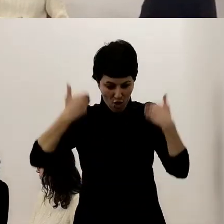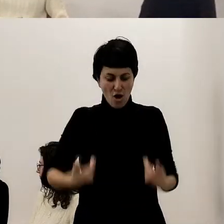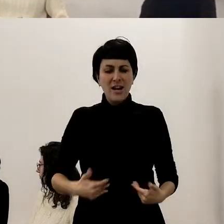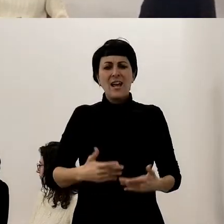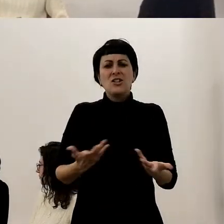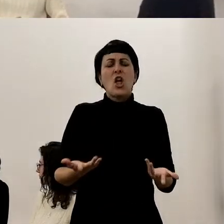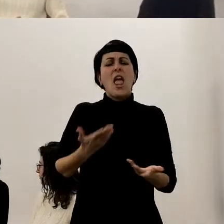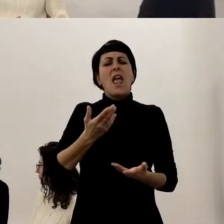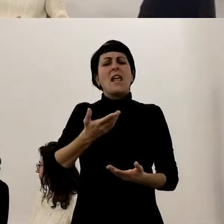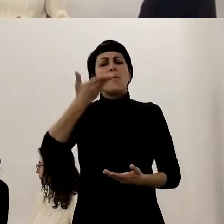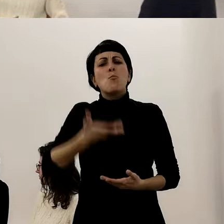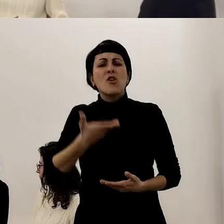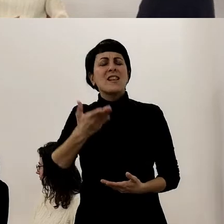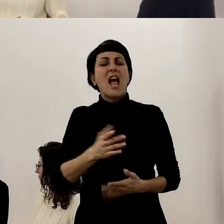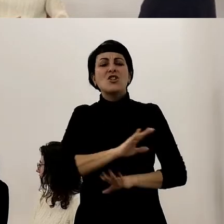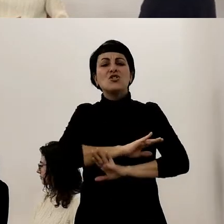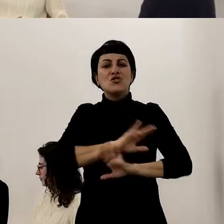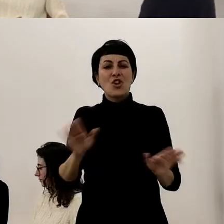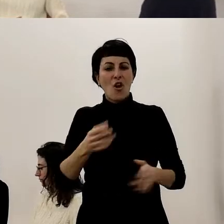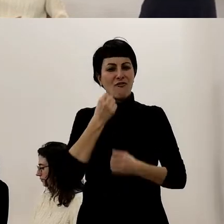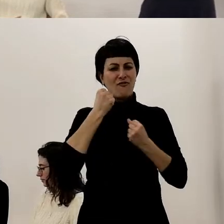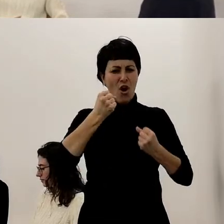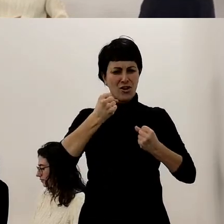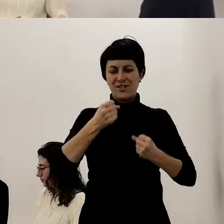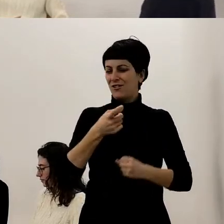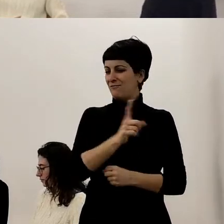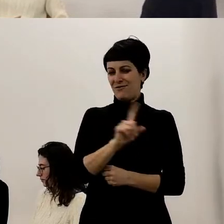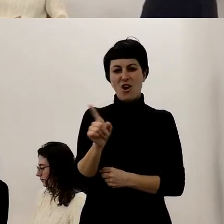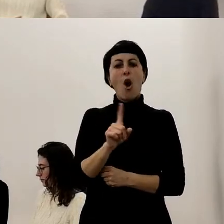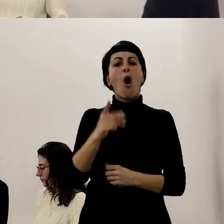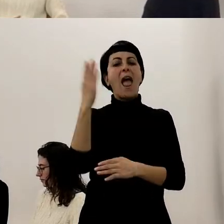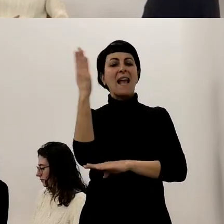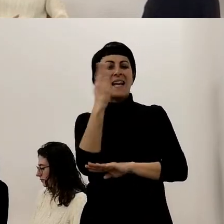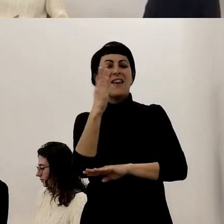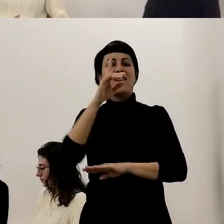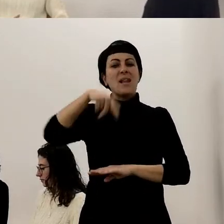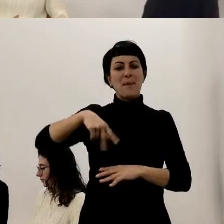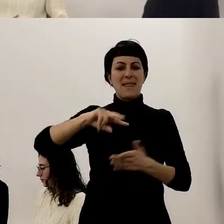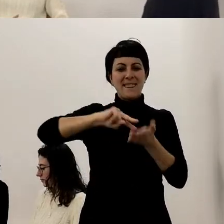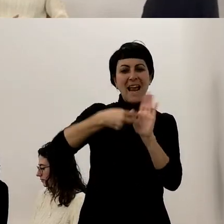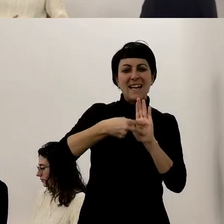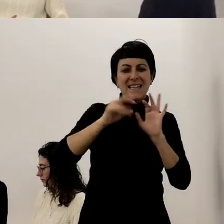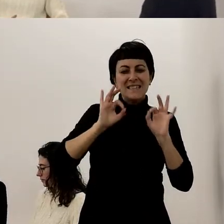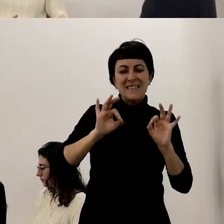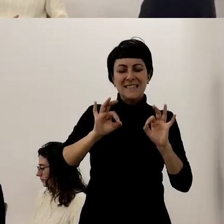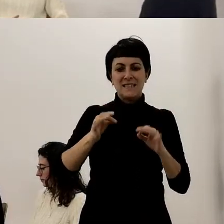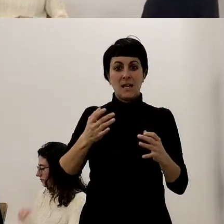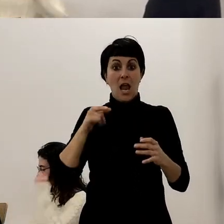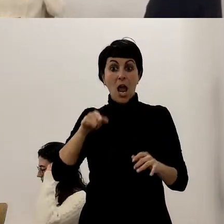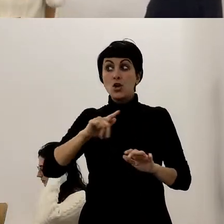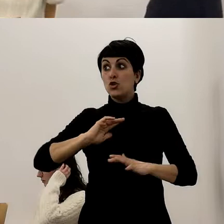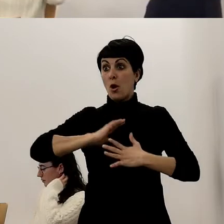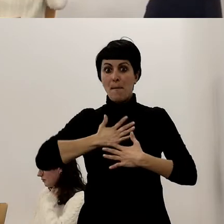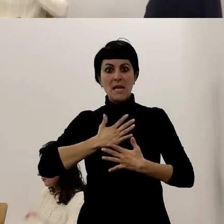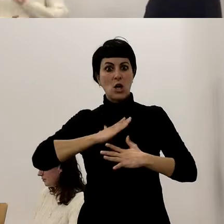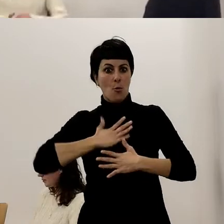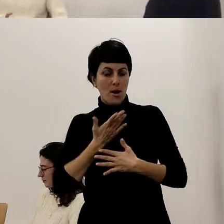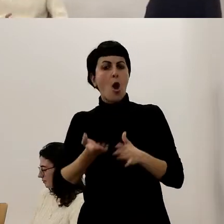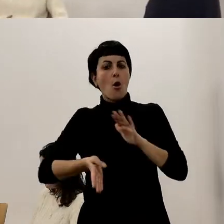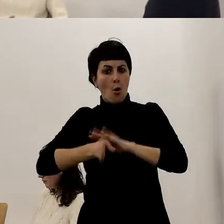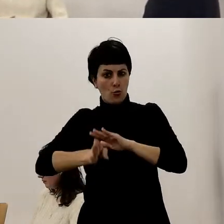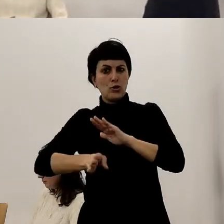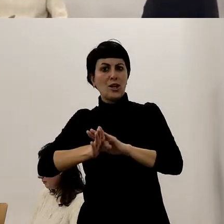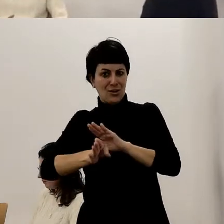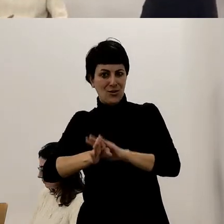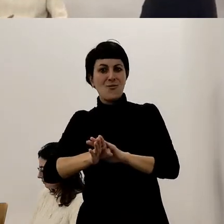no? Hi ha equilibri, hi ha tècnica, i això encara ara sorprèn, no? Hi ha una part de desconeixença absoluta,